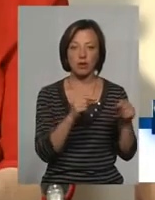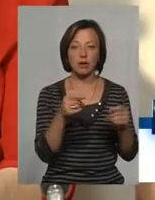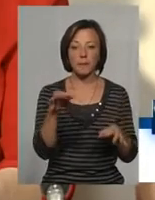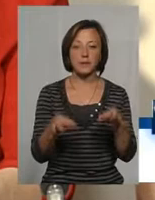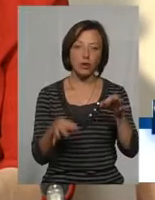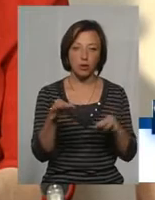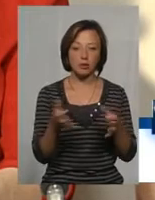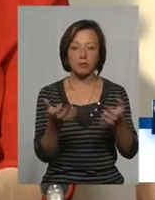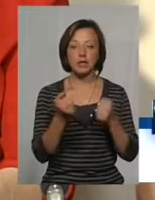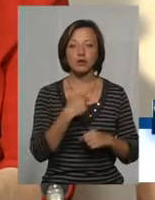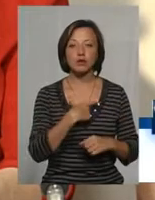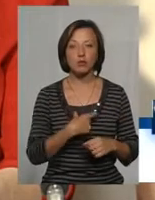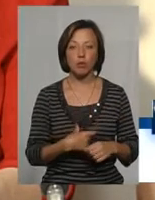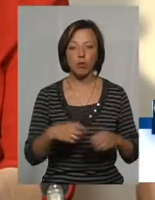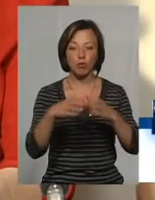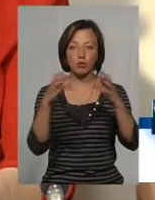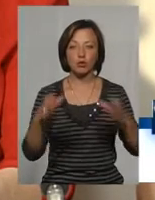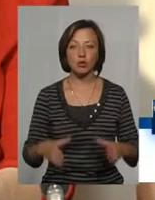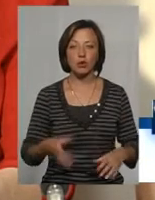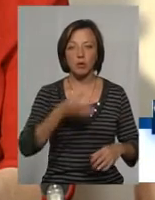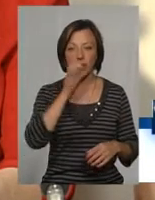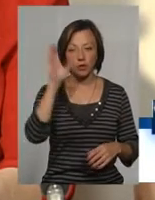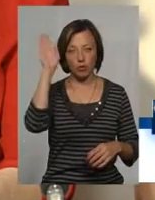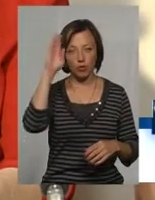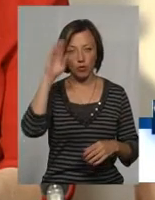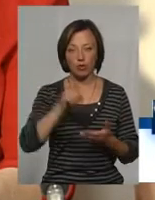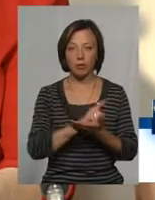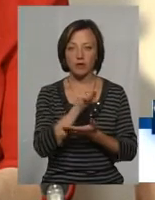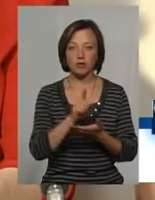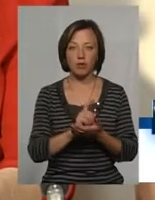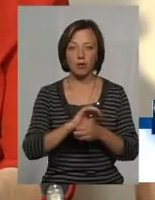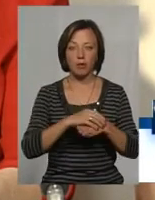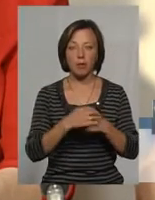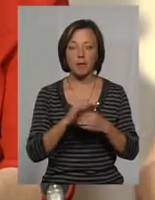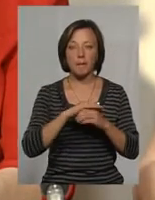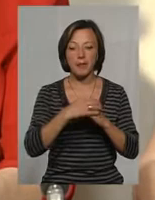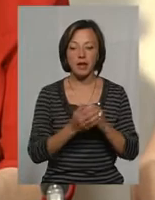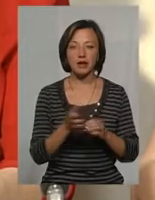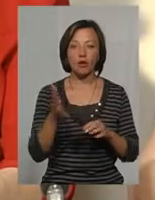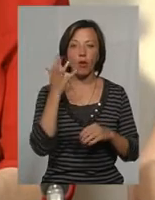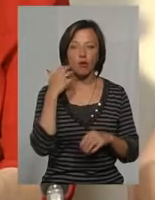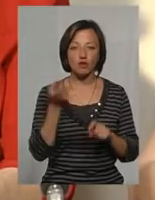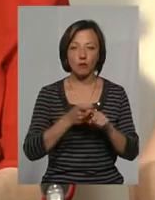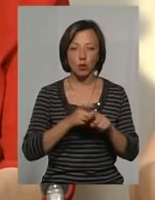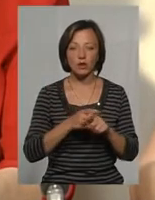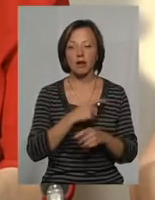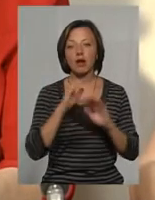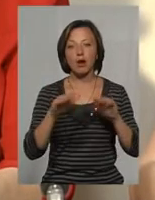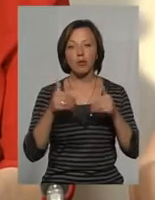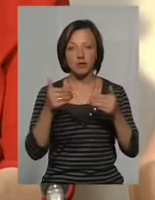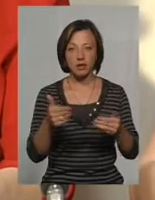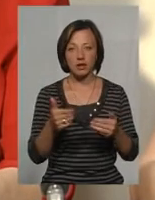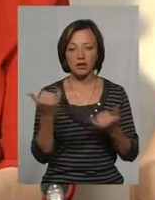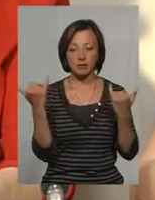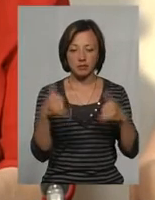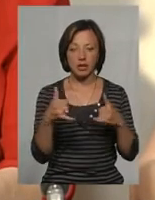природу, беріть з собою бутильовану питну воду. Обов'язково мийте овочі і фрукти. Рекомендовано навіть обдавати